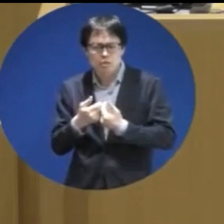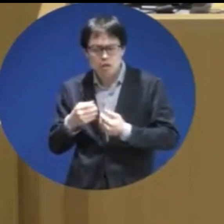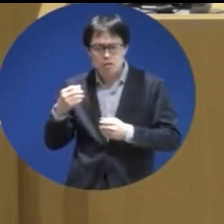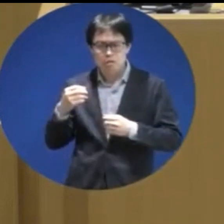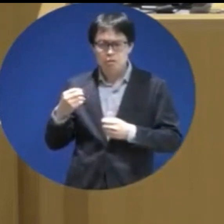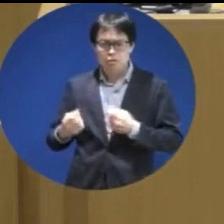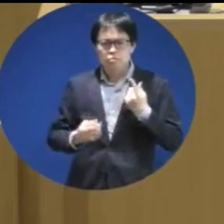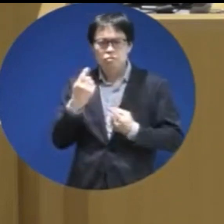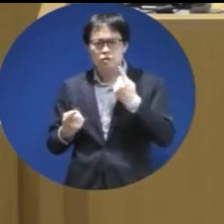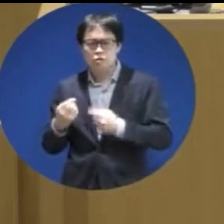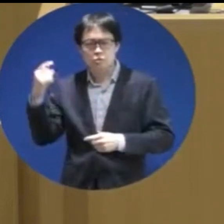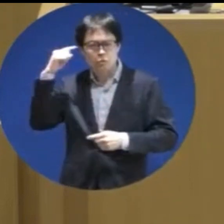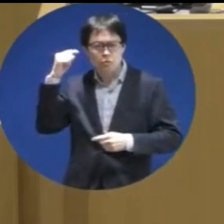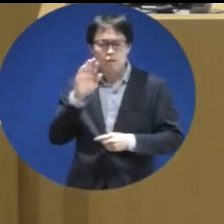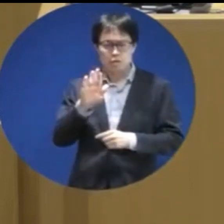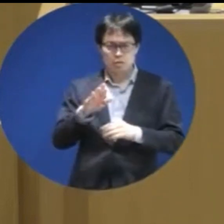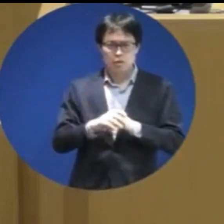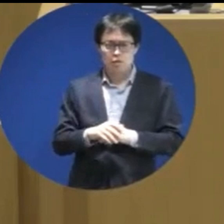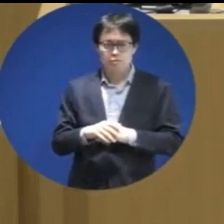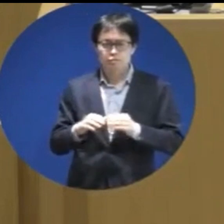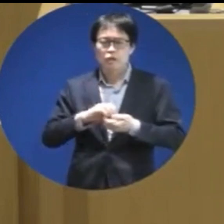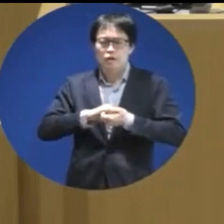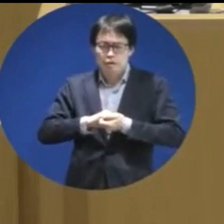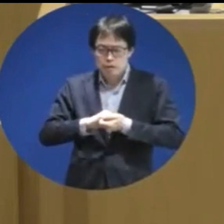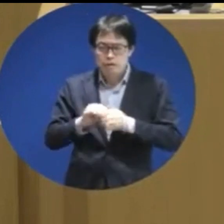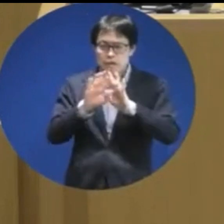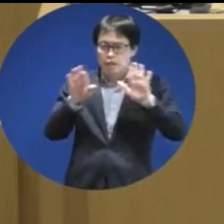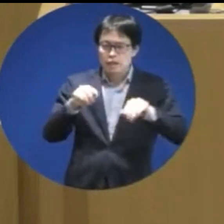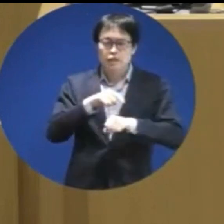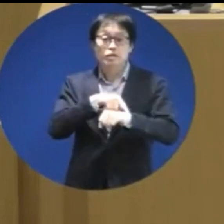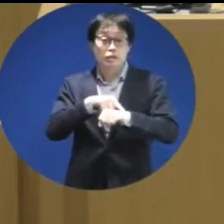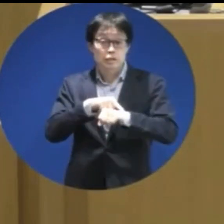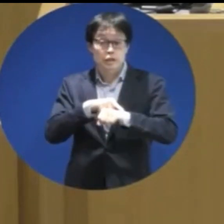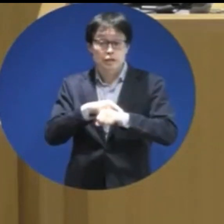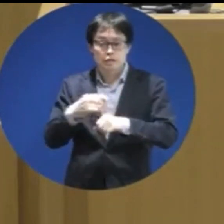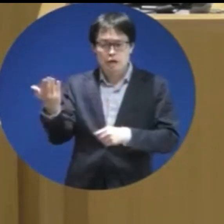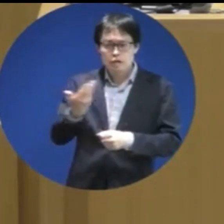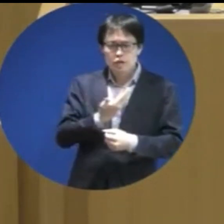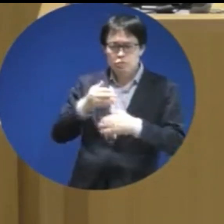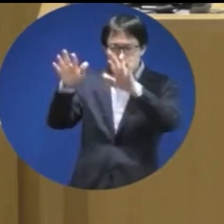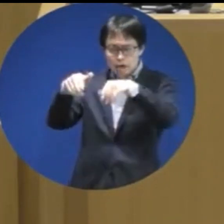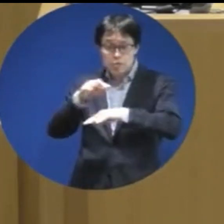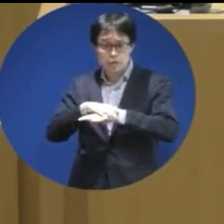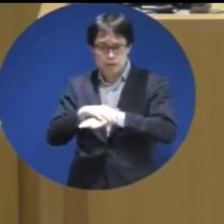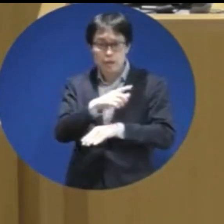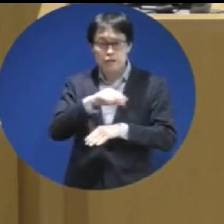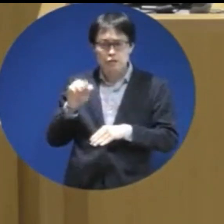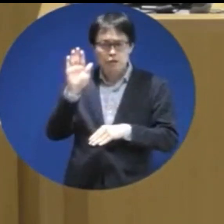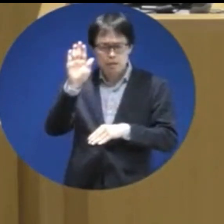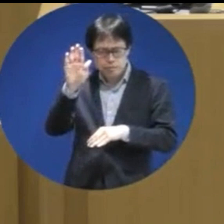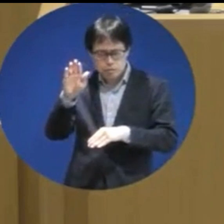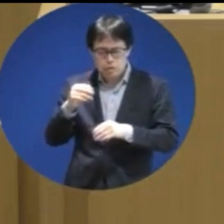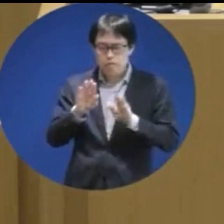民の方からはあったように見受けられます。ぜひ開催時間だったりですとか、質問の集め方だったり、そういったところ、次回開催される